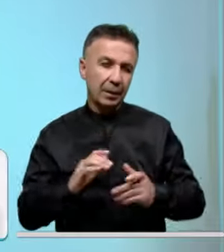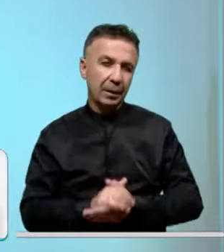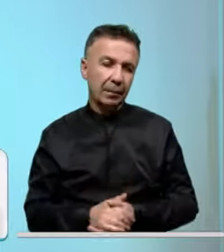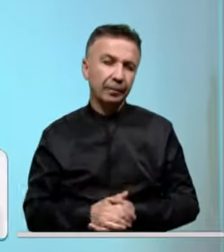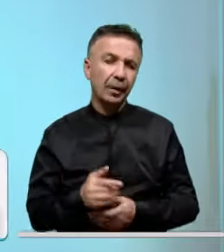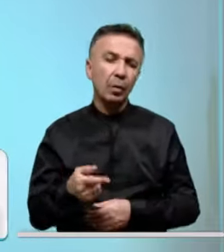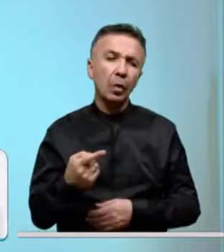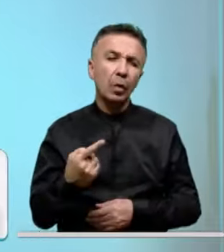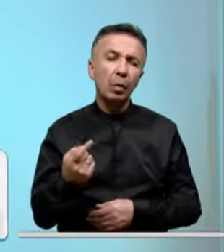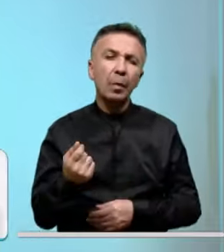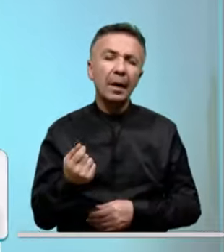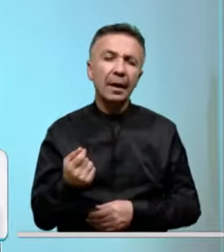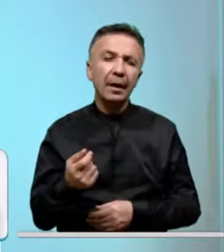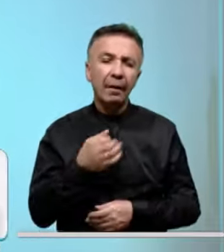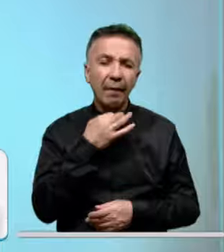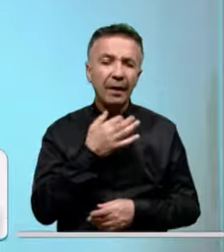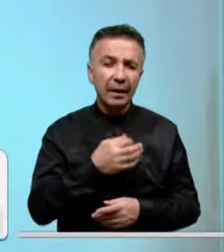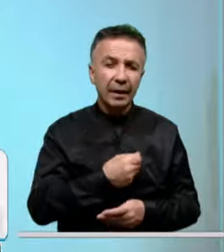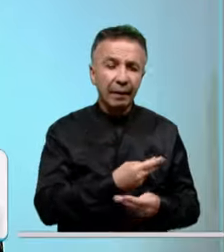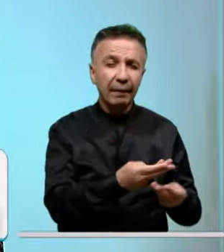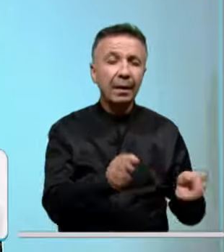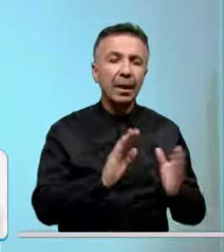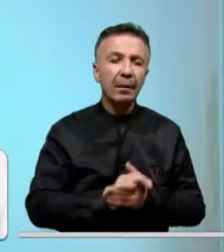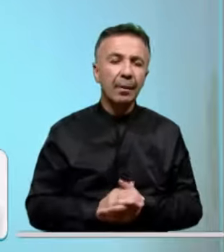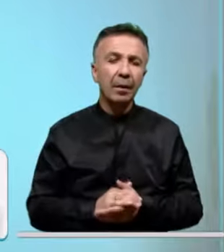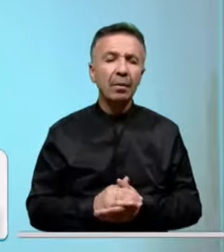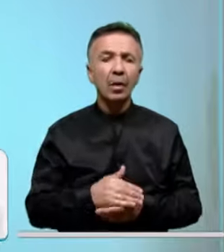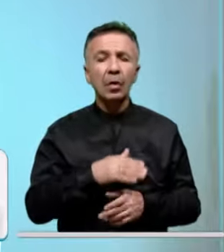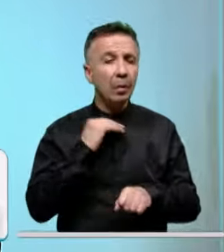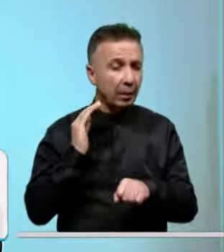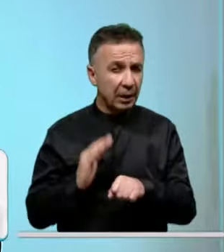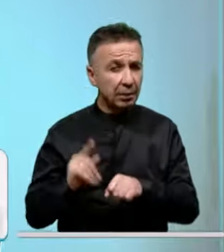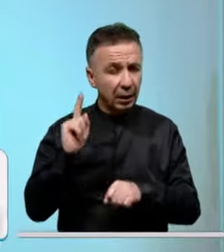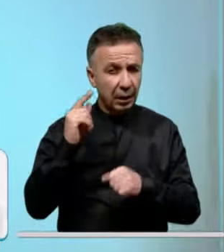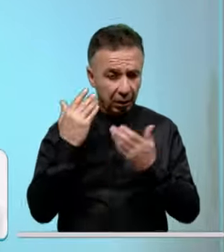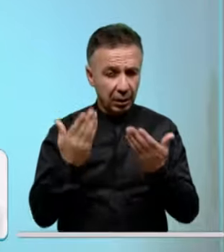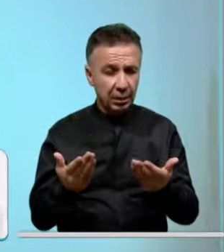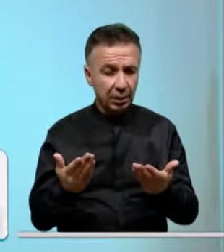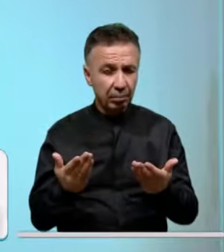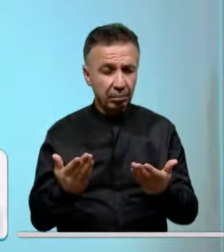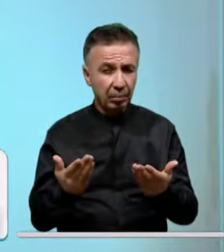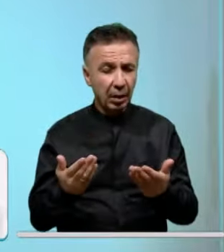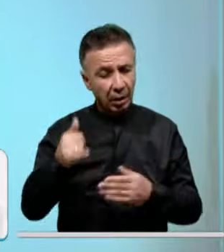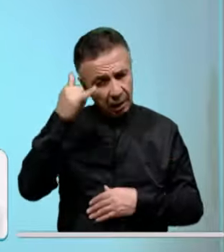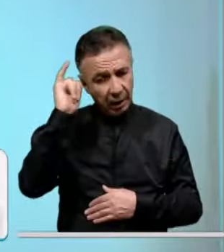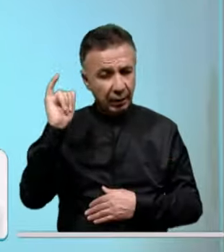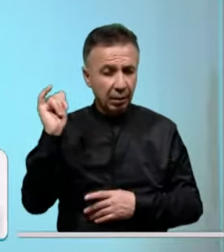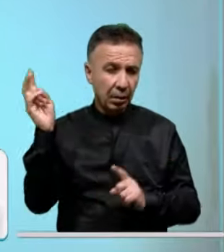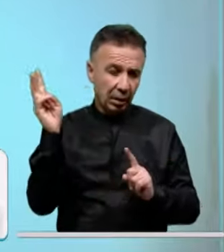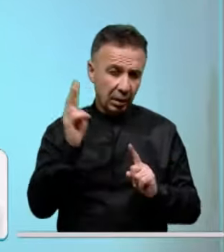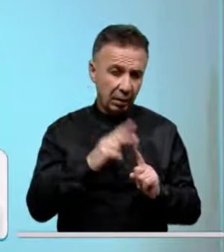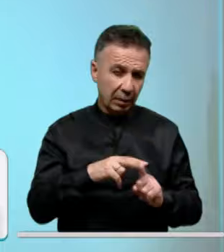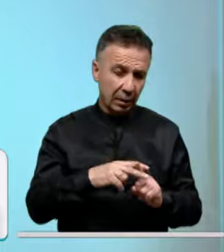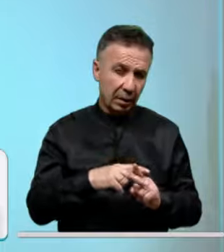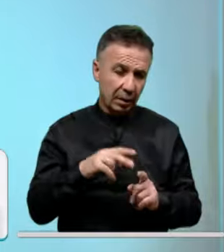bunu vermeyip ben kurbanımı kestirdim, kurbanım geçerli midir hocam? Hisseye, büyükbaş hissesine dahil olmak